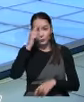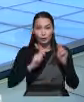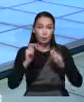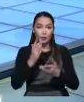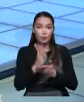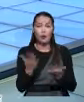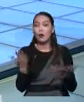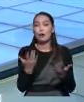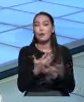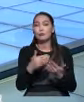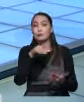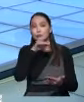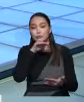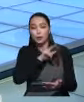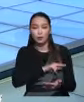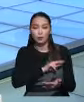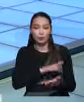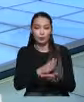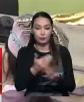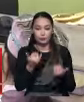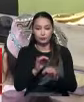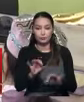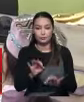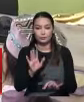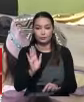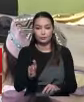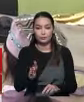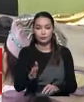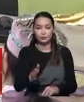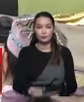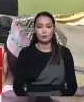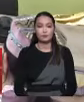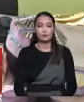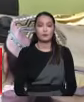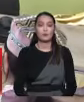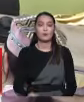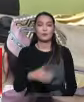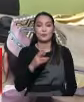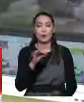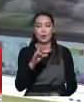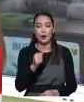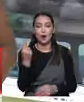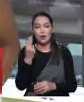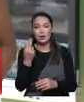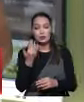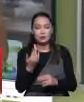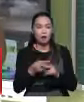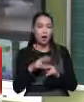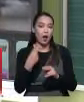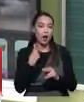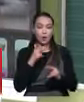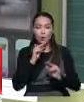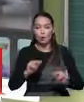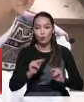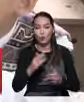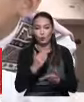қай салаларда еңбек етіп жатыр, тілшіміз айтады. Учи Ньоко Астана қаласындағы мектептердің бірінде ағылшын тілінен сабақ береді.